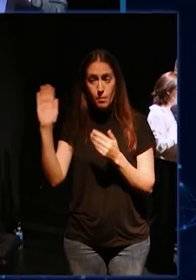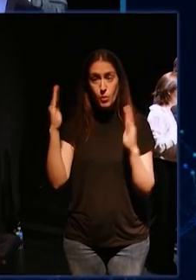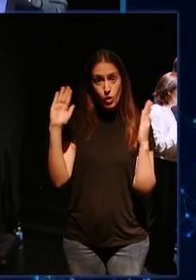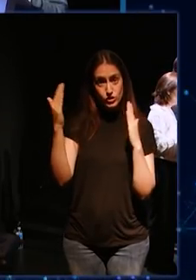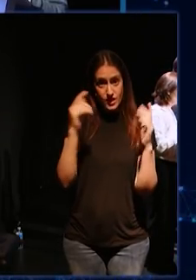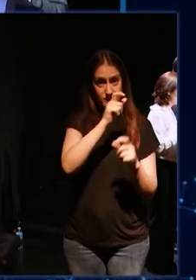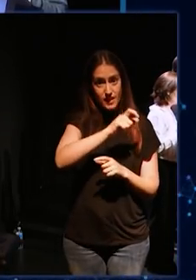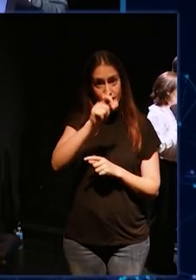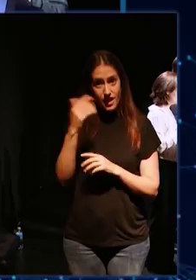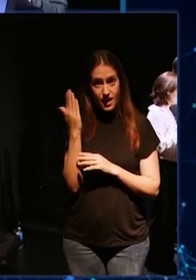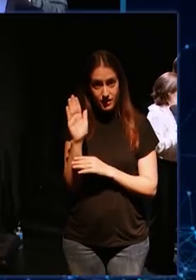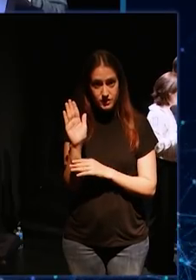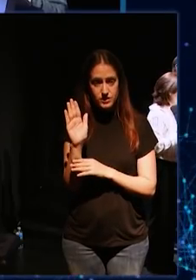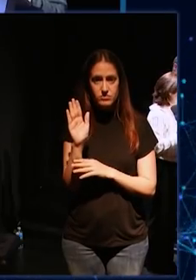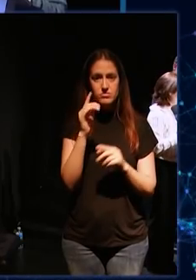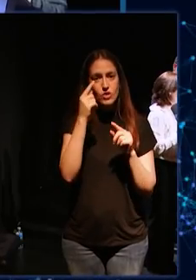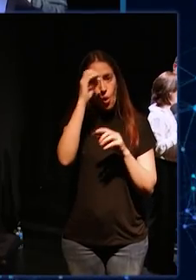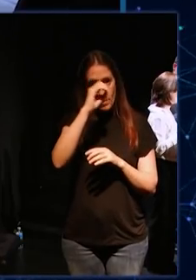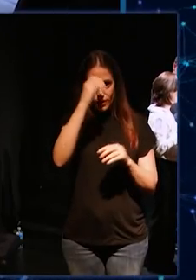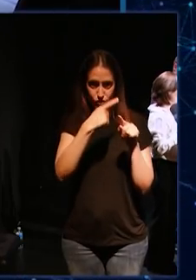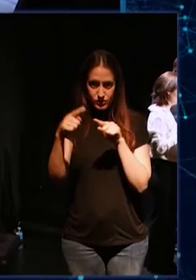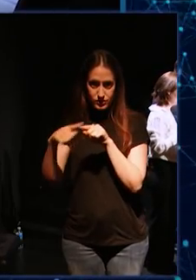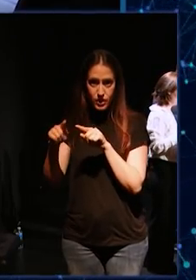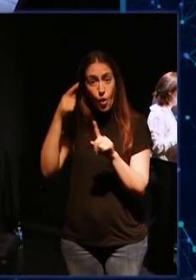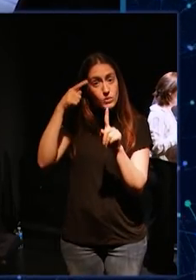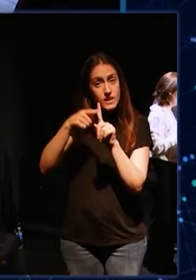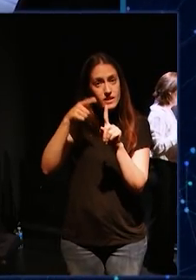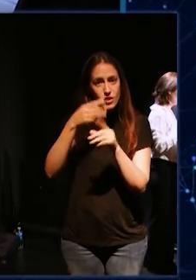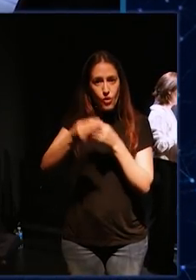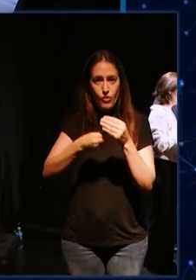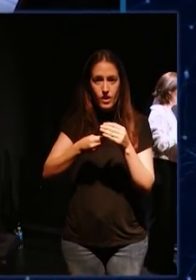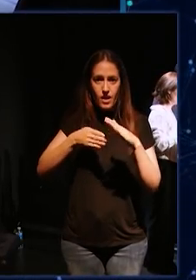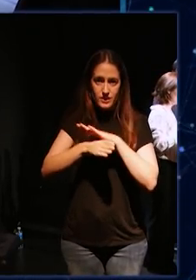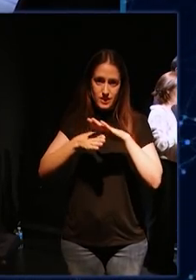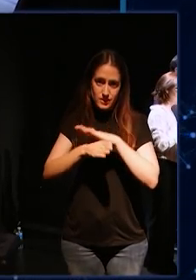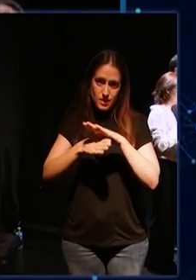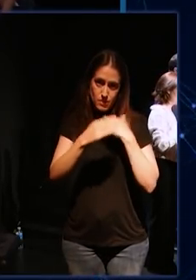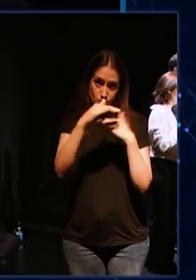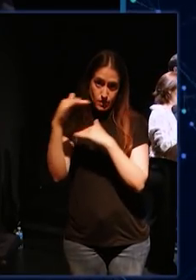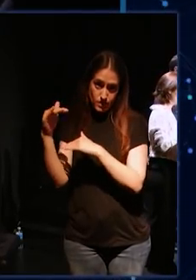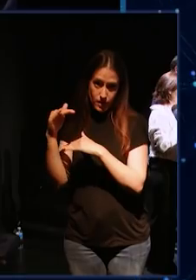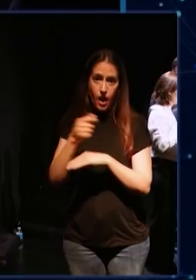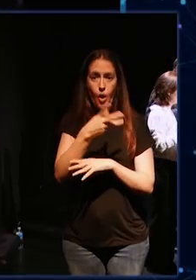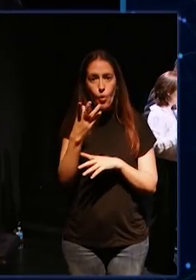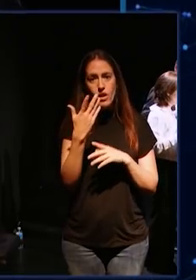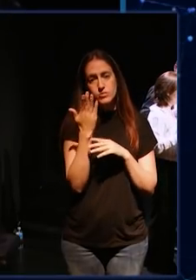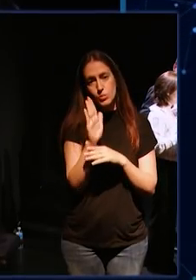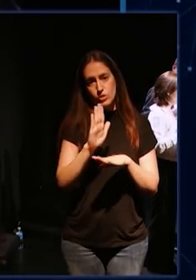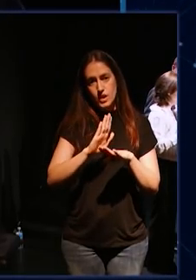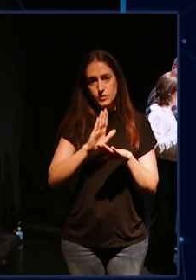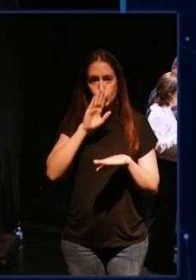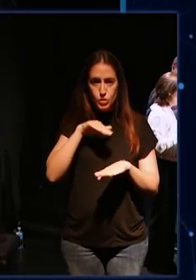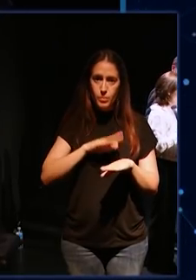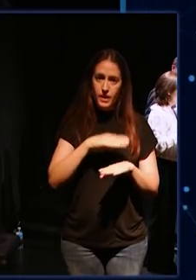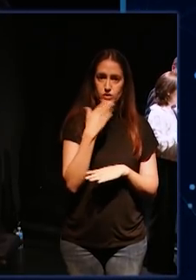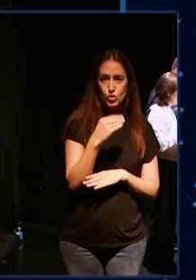aquest sentit, totes amb l'objectiu de fer la vivenda més accessible a tothom. Alguns amb propostes més adreçades als joves, d'altres amb propostes per a